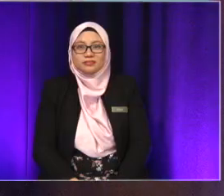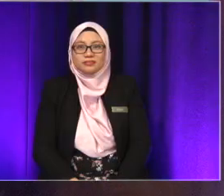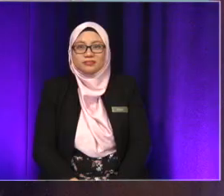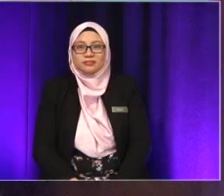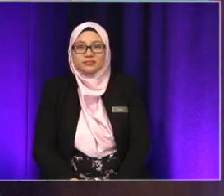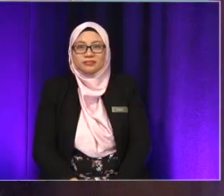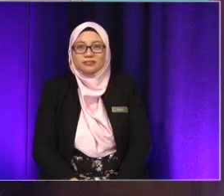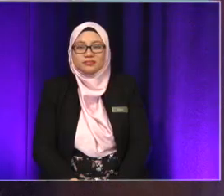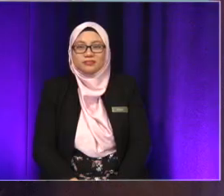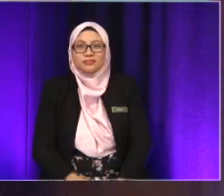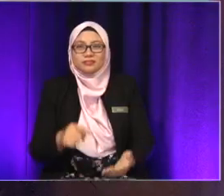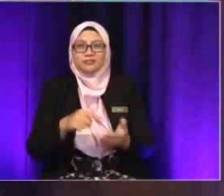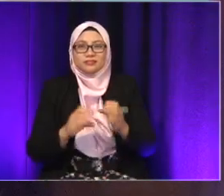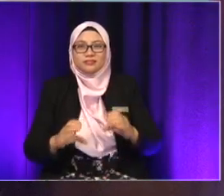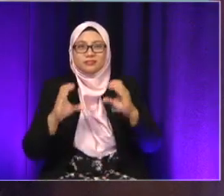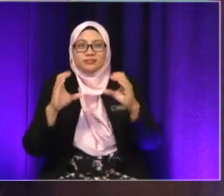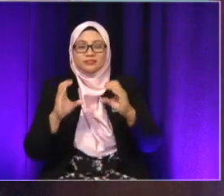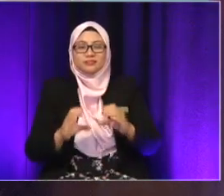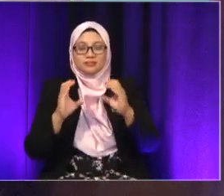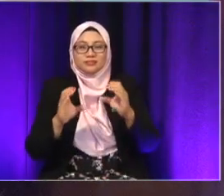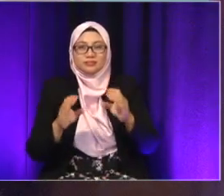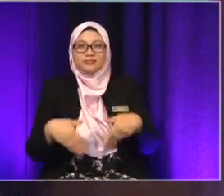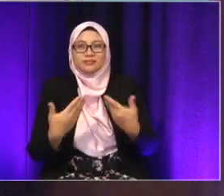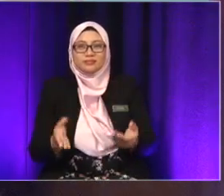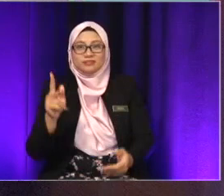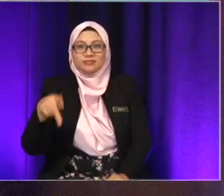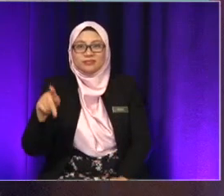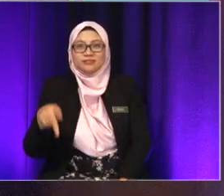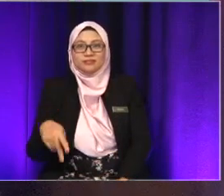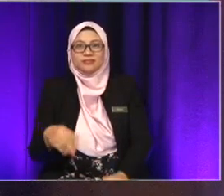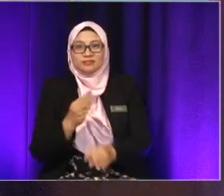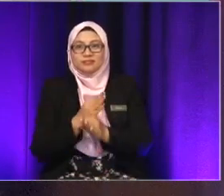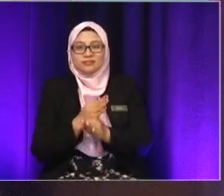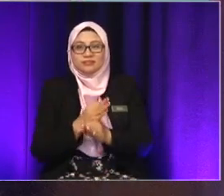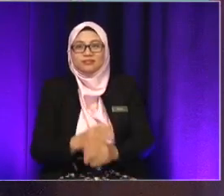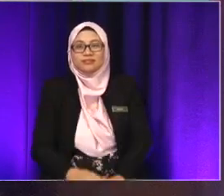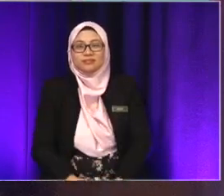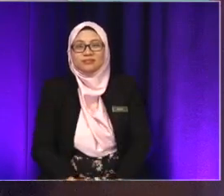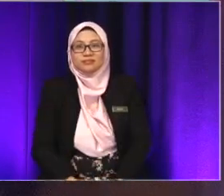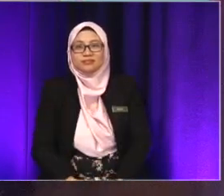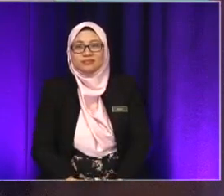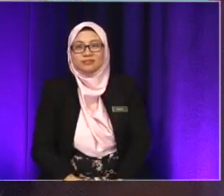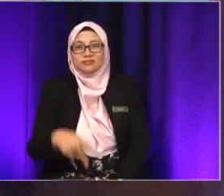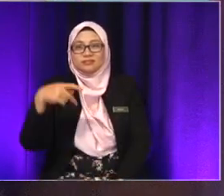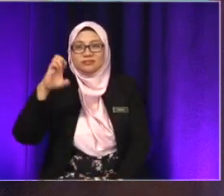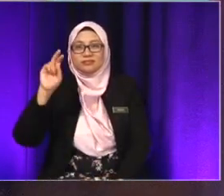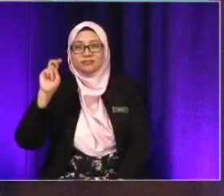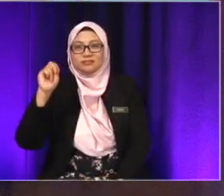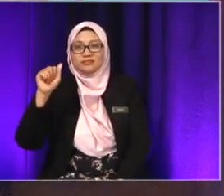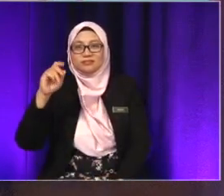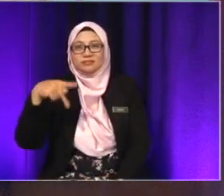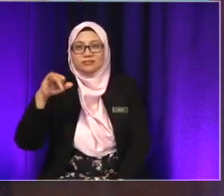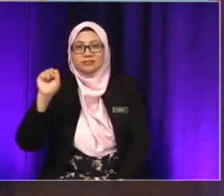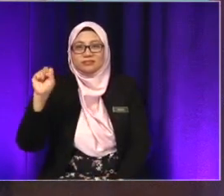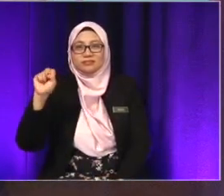Okey. Ni kaedah dia macam mana pump berfungsi. Okey, teruskan lagi. Okey, kemudian ini penapis. Okey, jadi bila sebut pada penapis